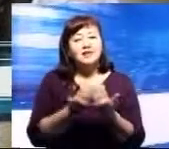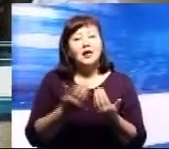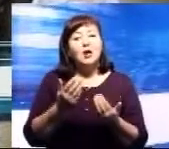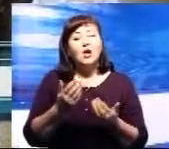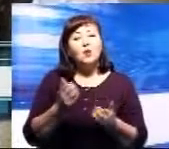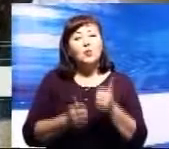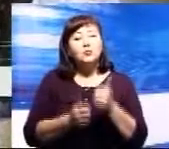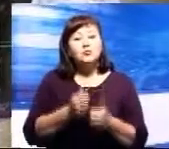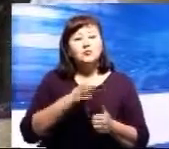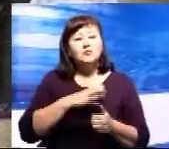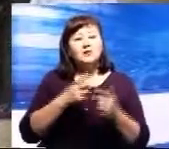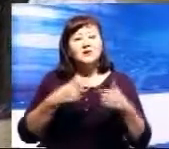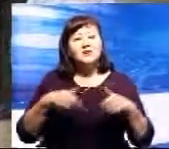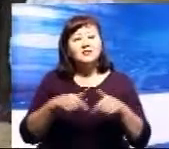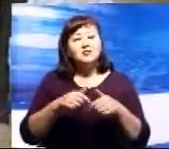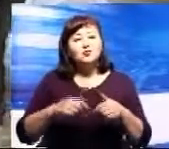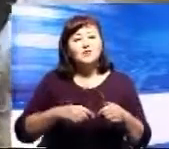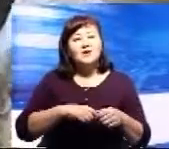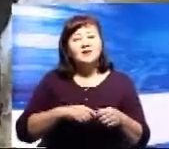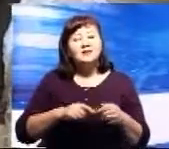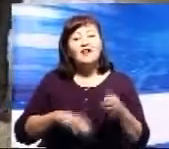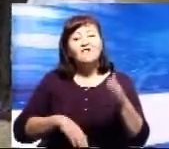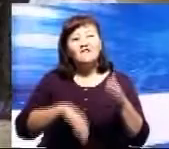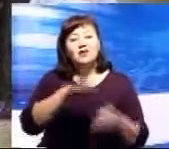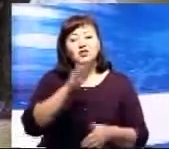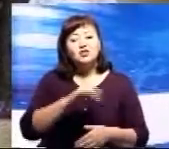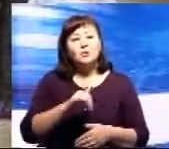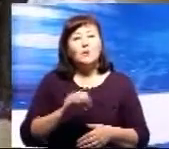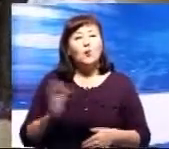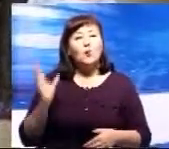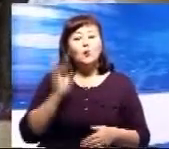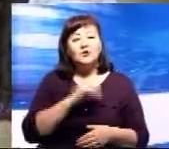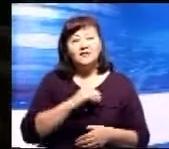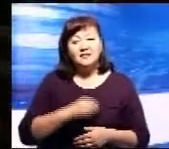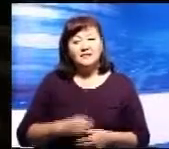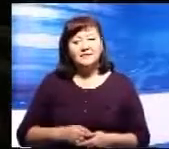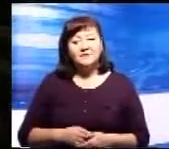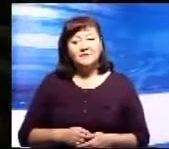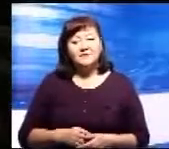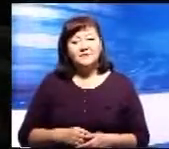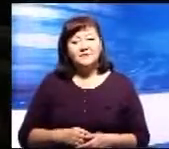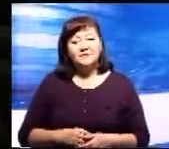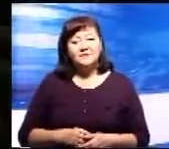Хочется, чтобы побольше уделялось внимания таким детям. Нужно поднять их дух и поддержать их.